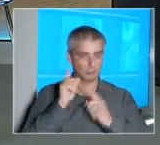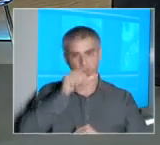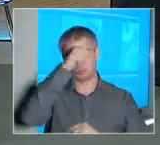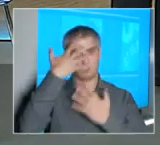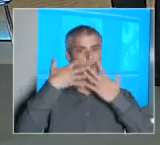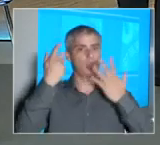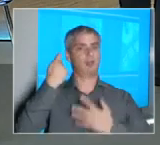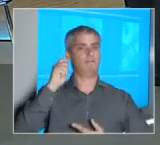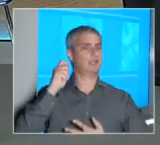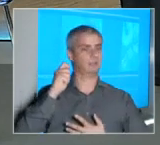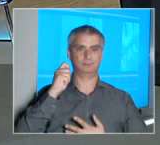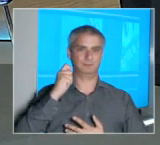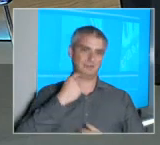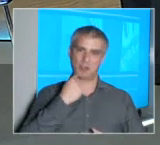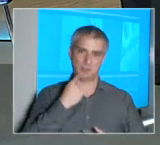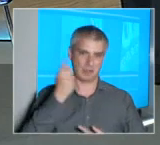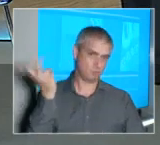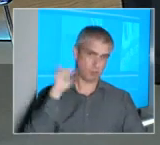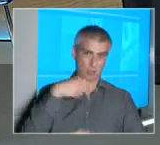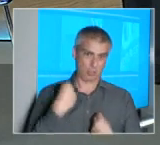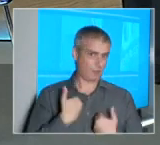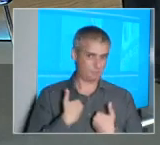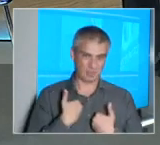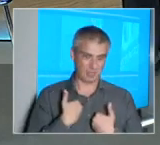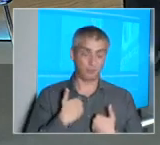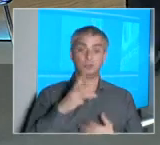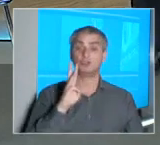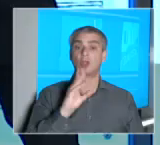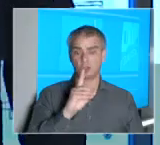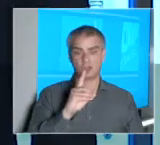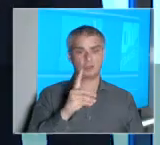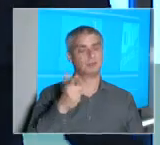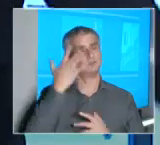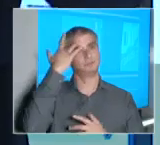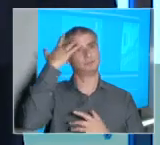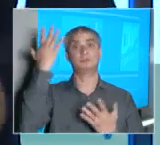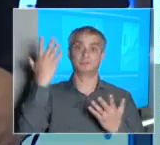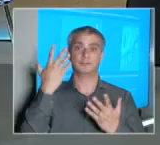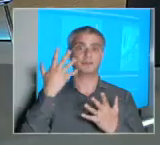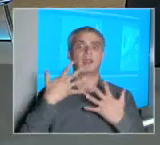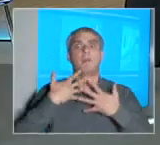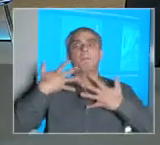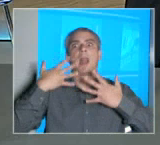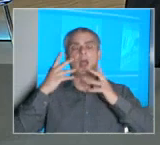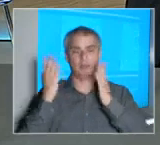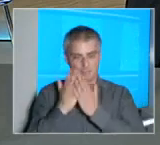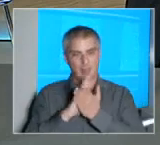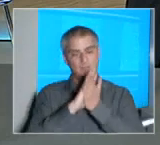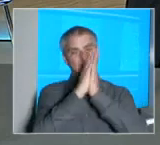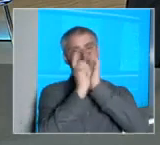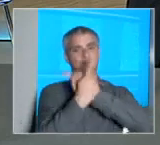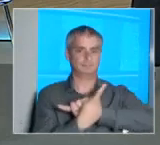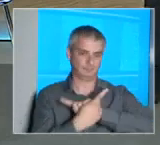גדולים ועיקרים, זה לא אומר שאין טובות יותר. אז שרון דרוקר עם עונה חלומית, כלומר עונת בלהות באילת,